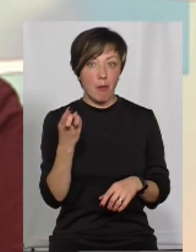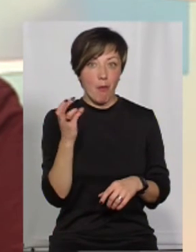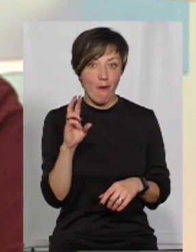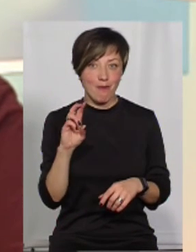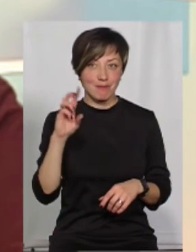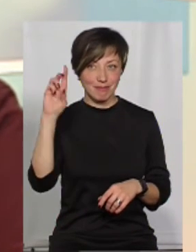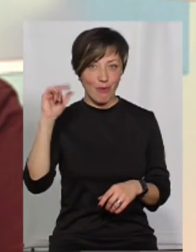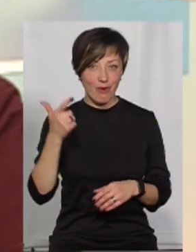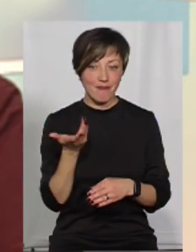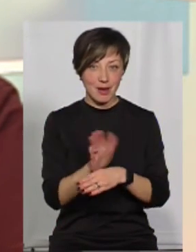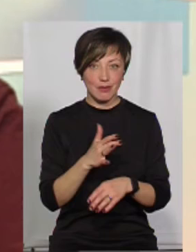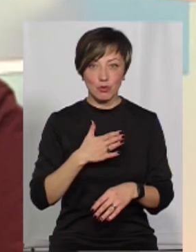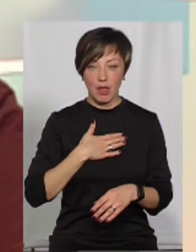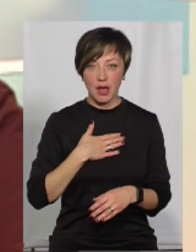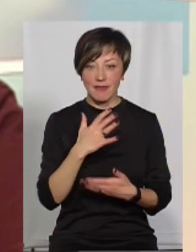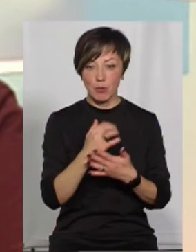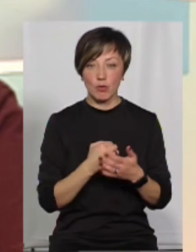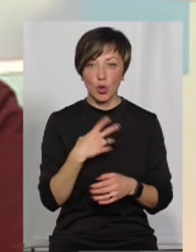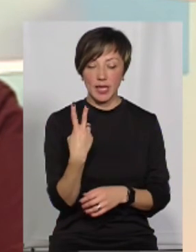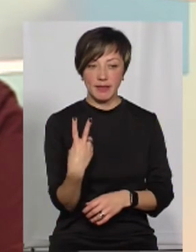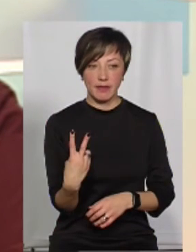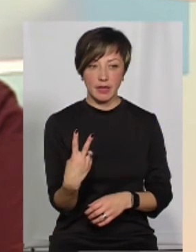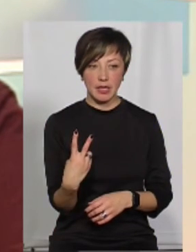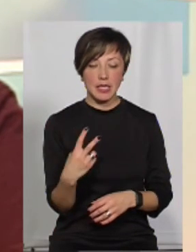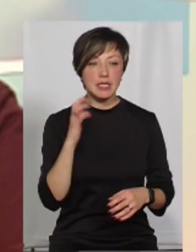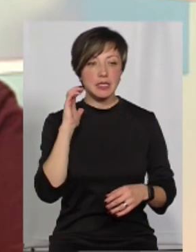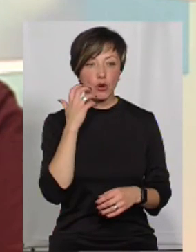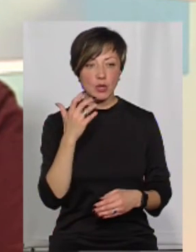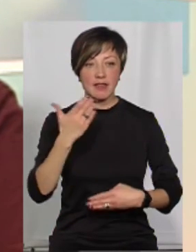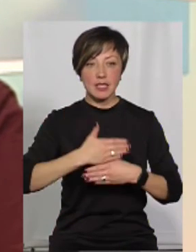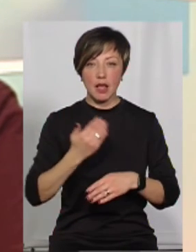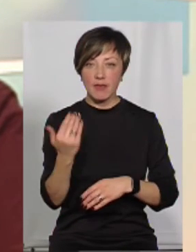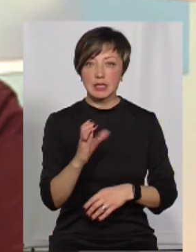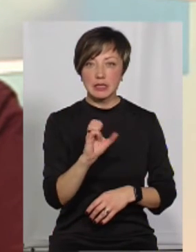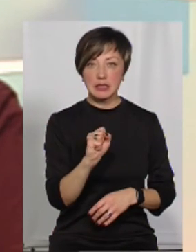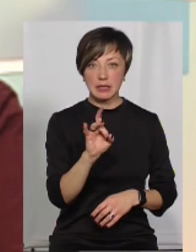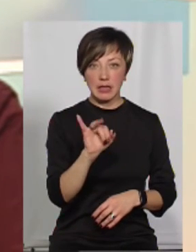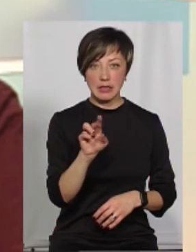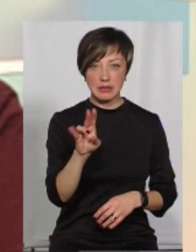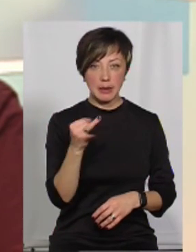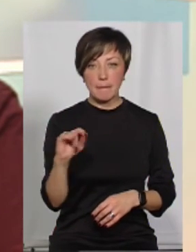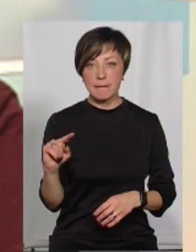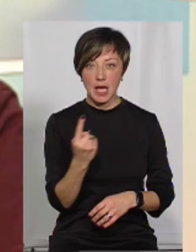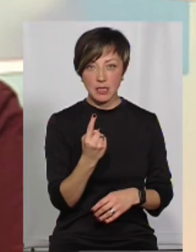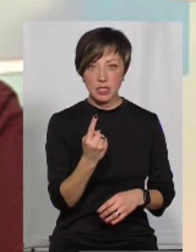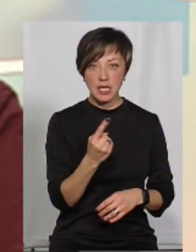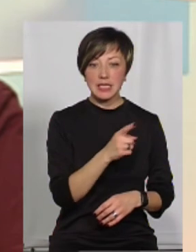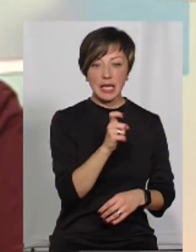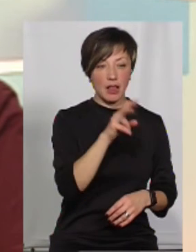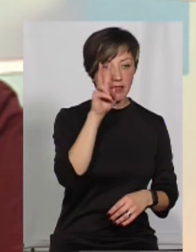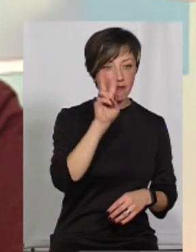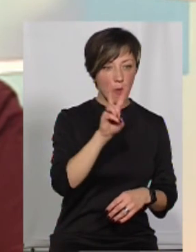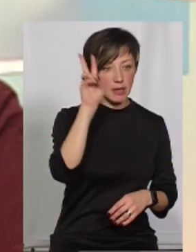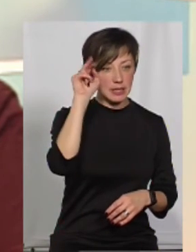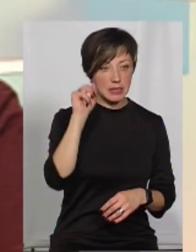щоб в нас в репертуарі було мінімум дві таких серйозних вистави Старицького. І перше це є «За двома зайцями»,